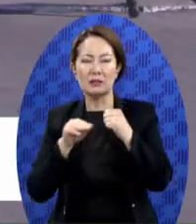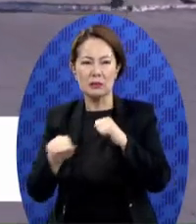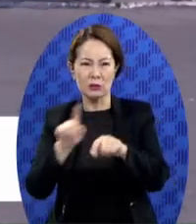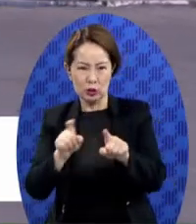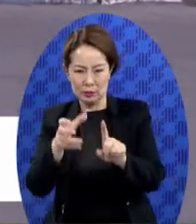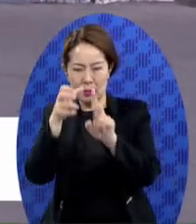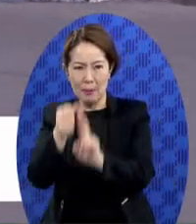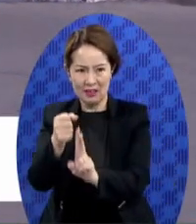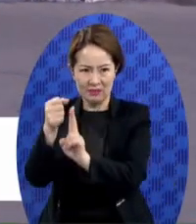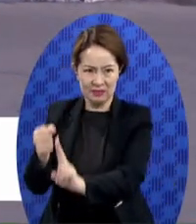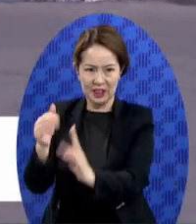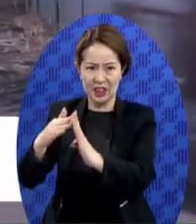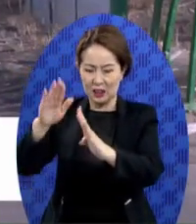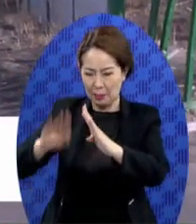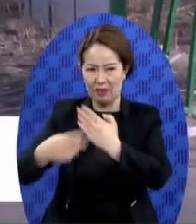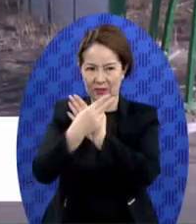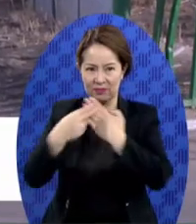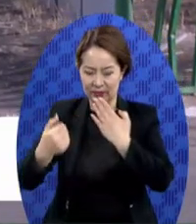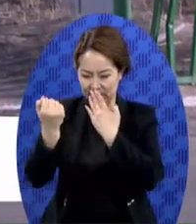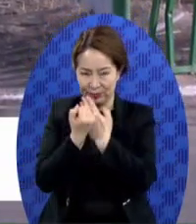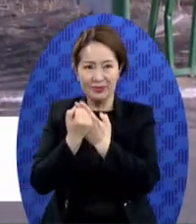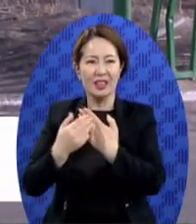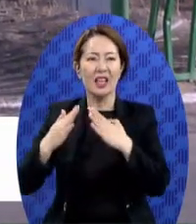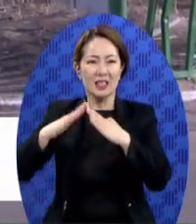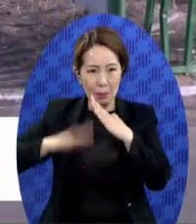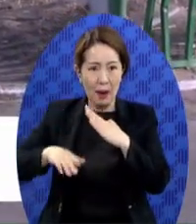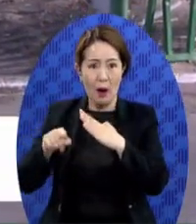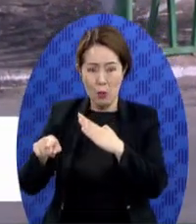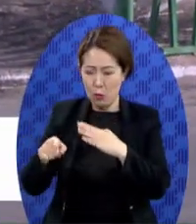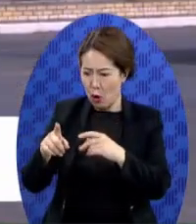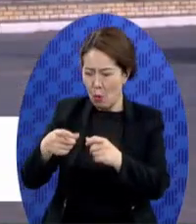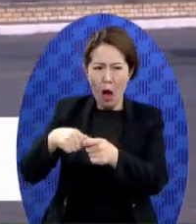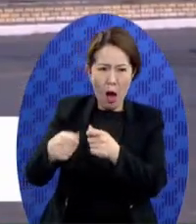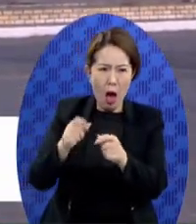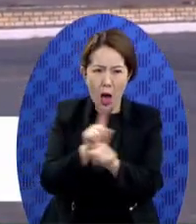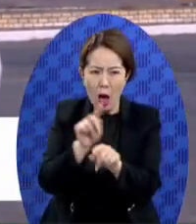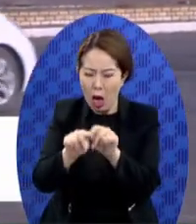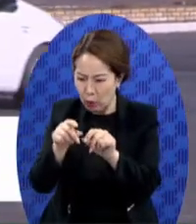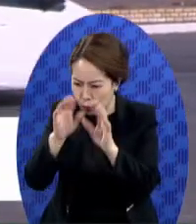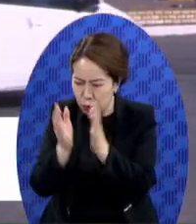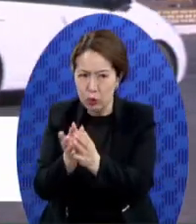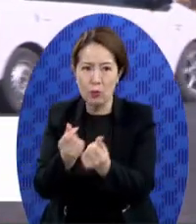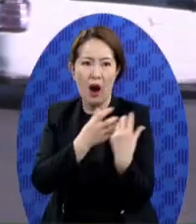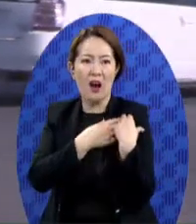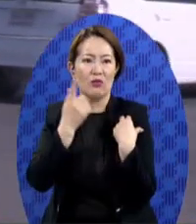иргэнд зөрчлийн тухай хууль, гамшигын тухай хуулиар хариуцлага тооцсон гарсан бүх зардлыг төлүүлэх юм аа.